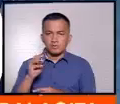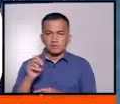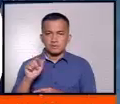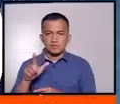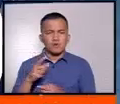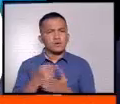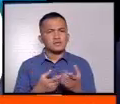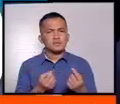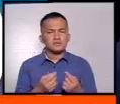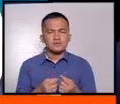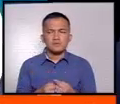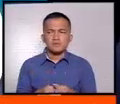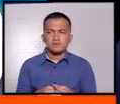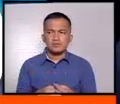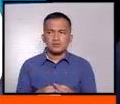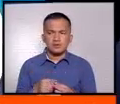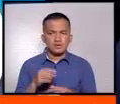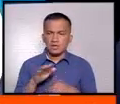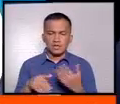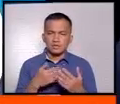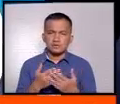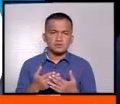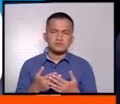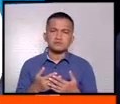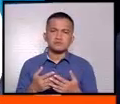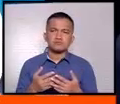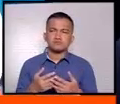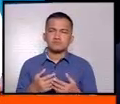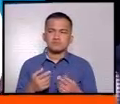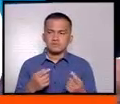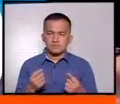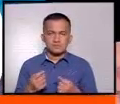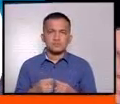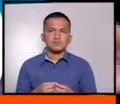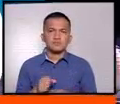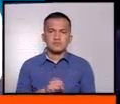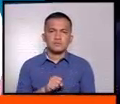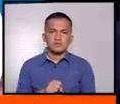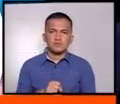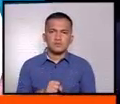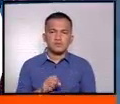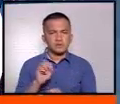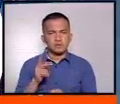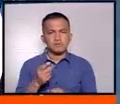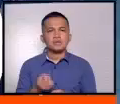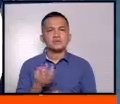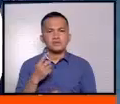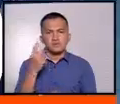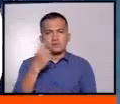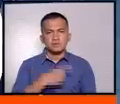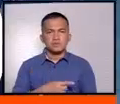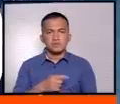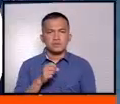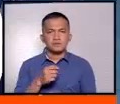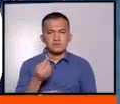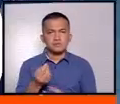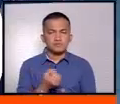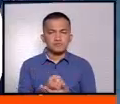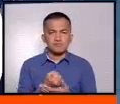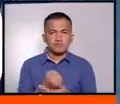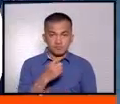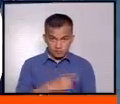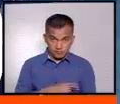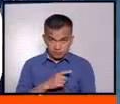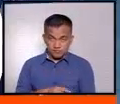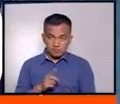doon? Mga all around po, sir. Okay. Magkano pong binibigay sa inyo kada araw? Arawan po